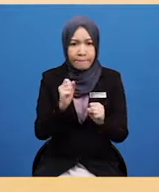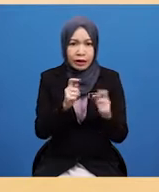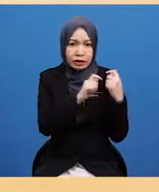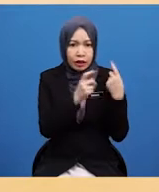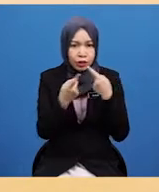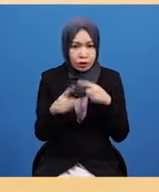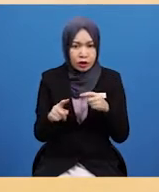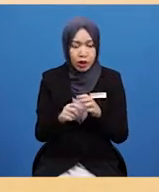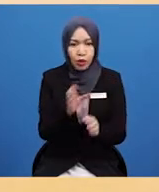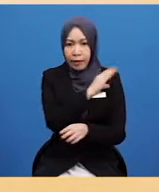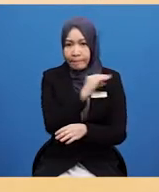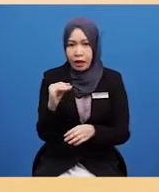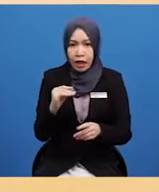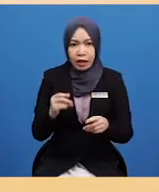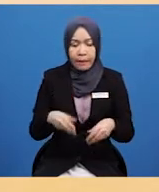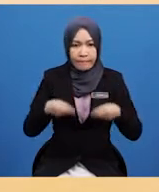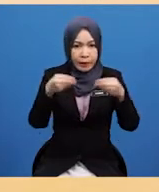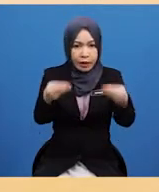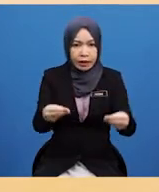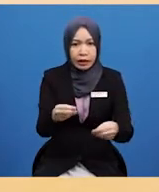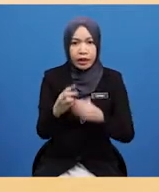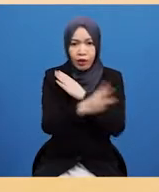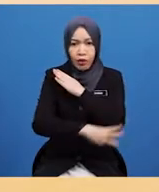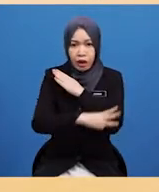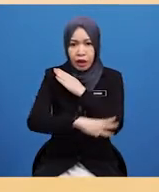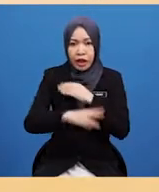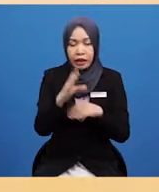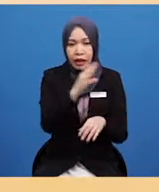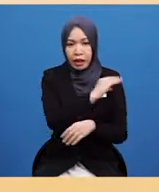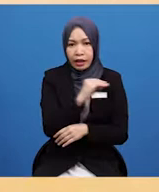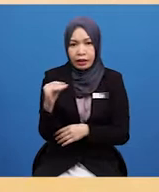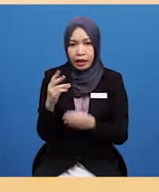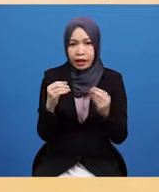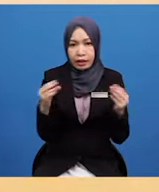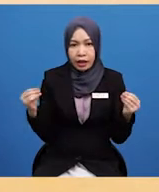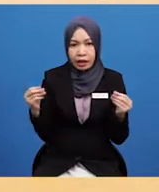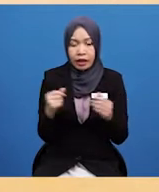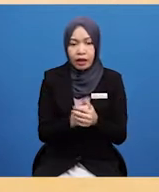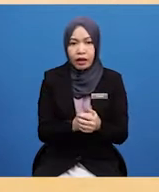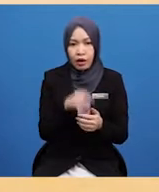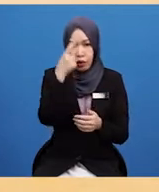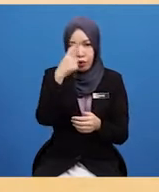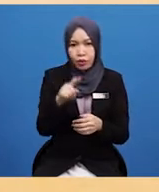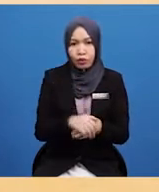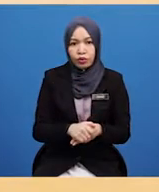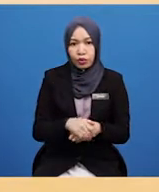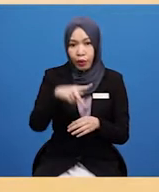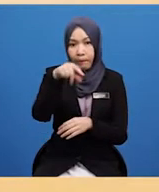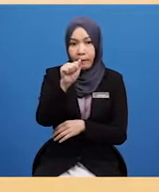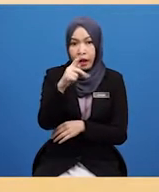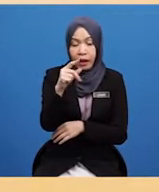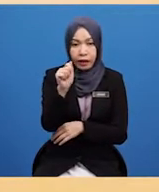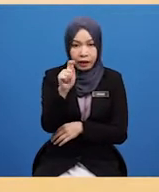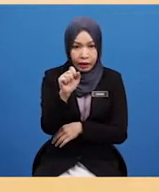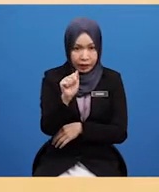serta menyerahkan wilayah dan tanah jajahan kepada pakatan bertiga. Perjanjian Versailles